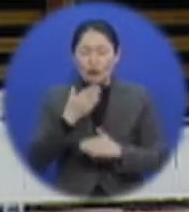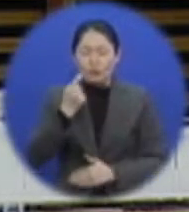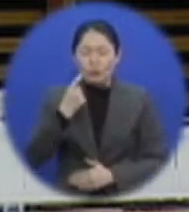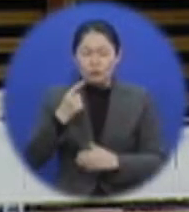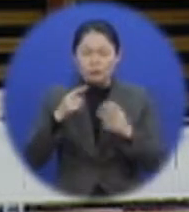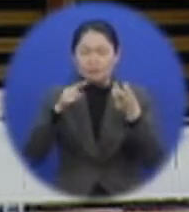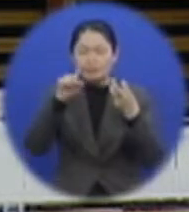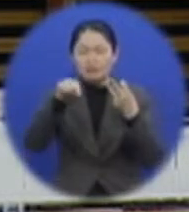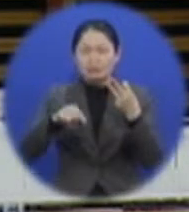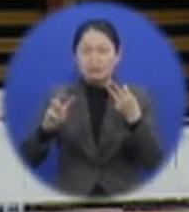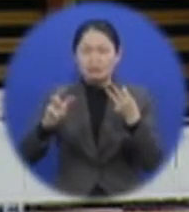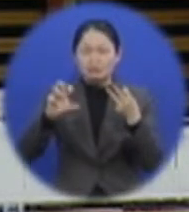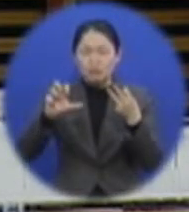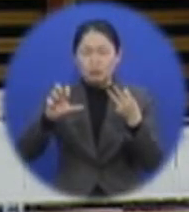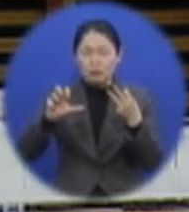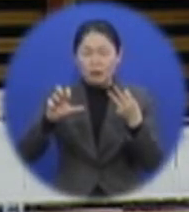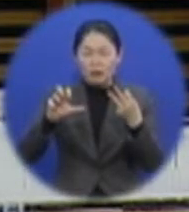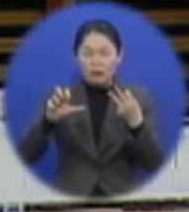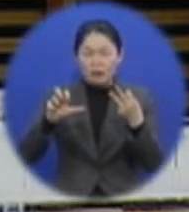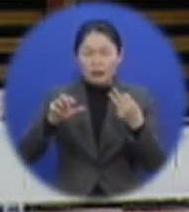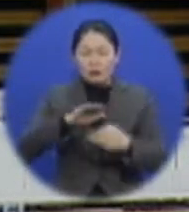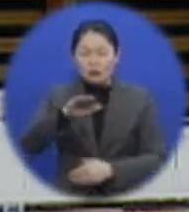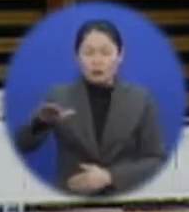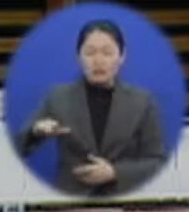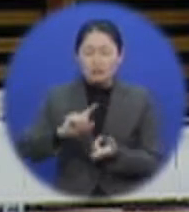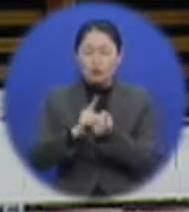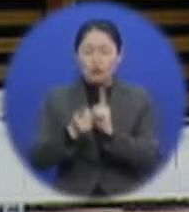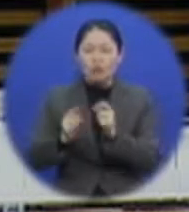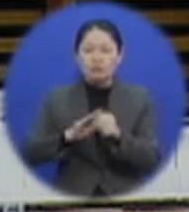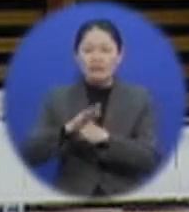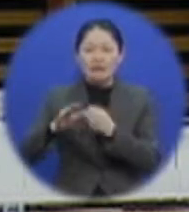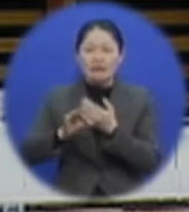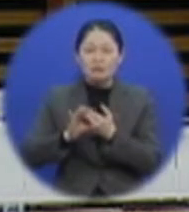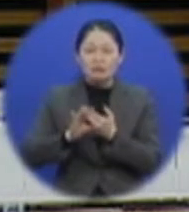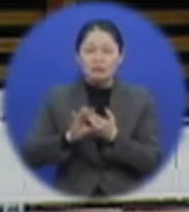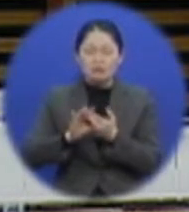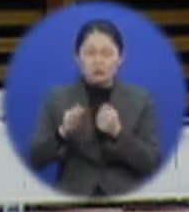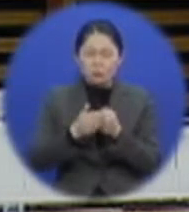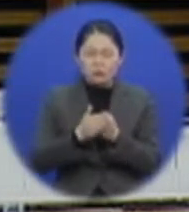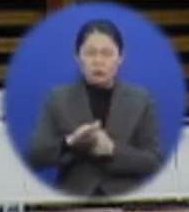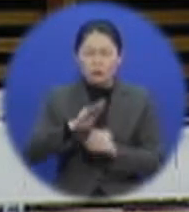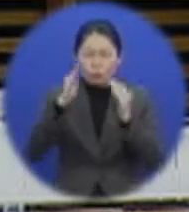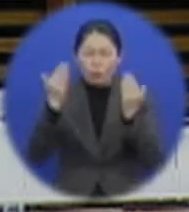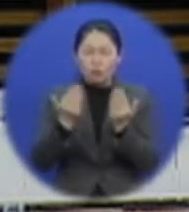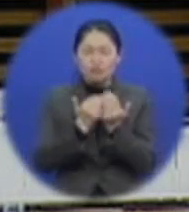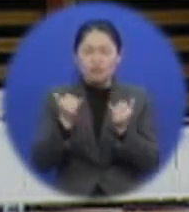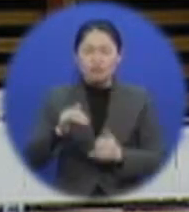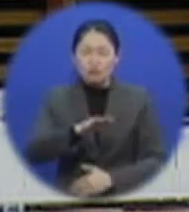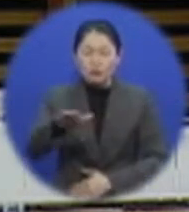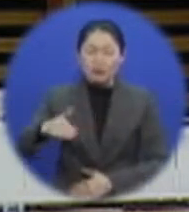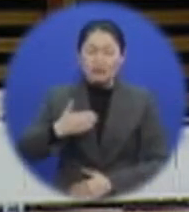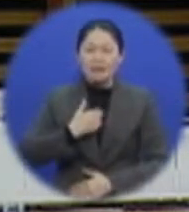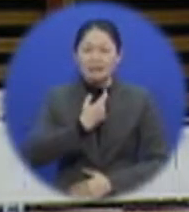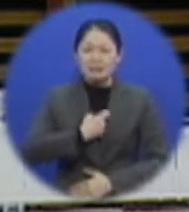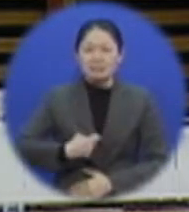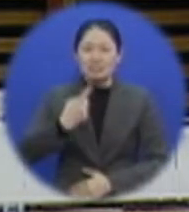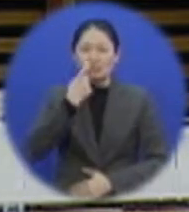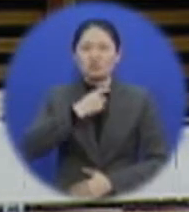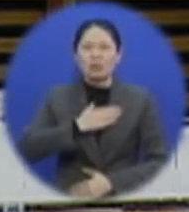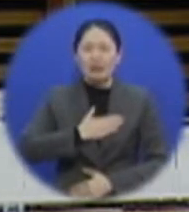35 절에 너희가 서로 사랑하면 이로써 모든 사람이 너희가 내 제자인 줄 알리라